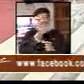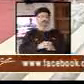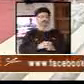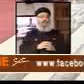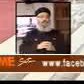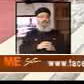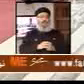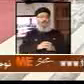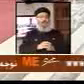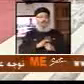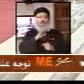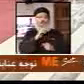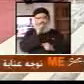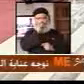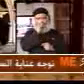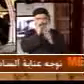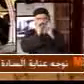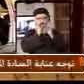وأحيان يبقى فيها نوع من الشح.